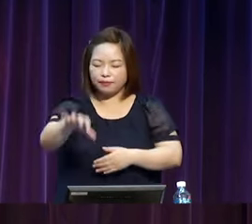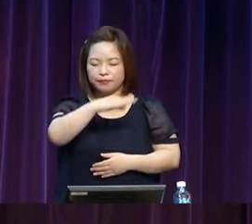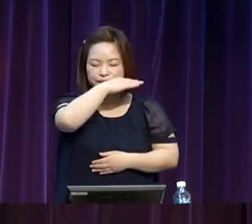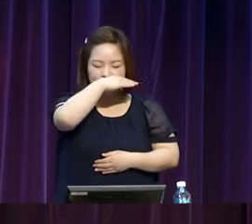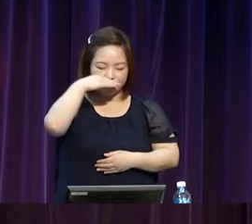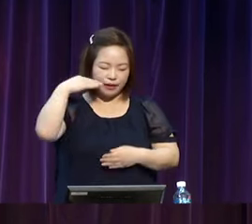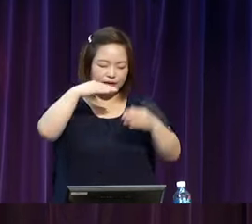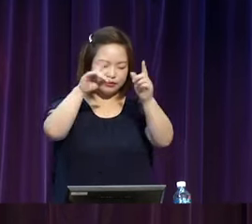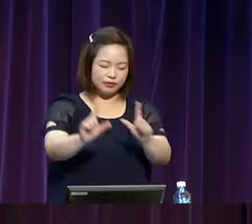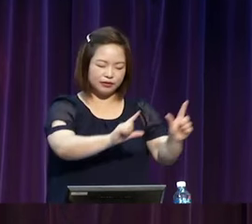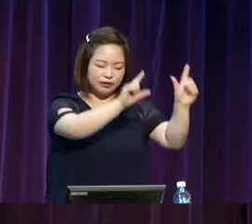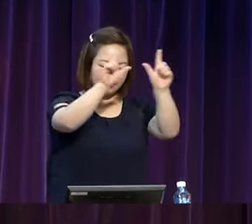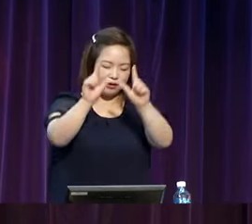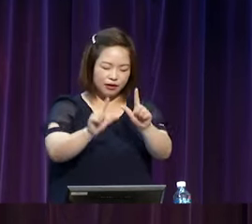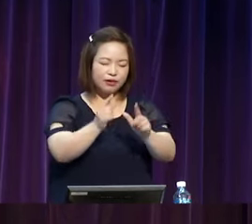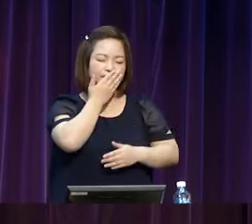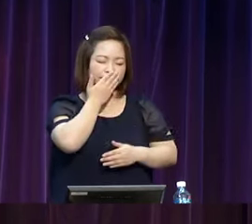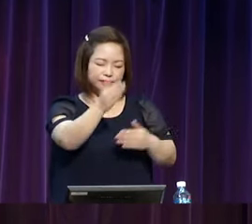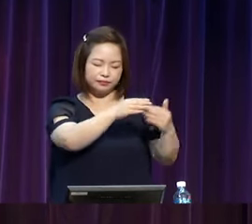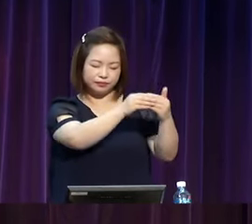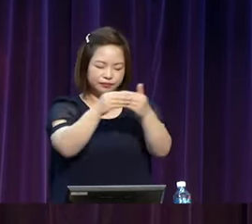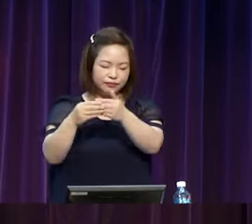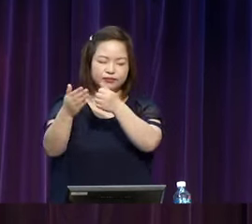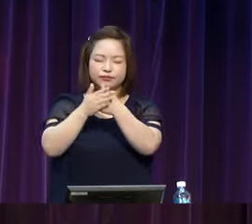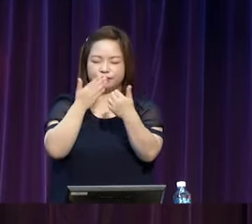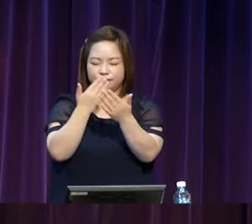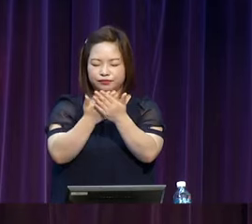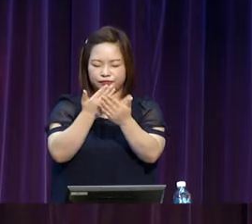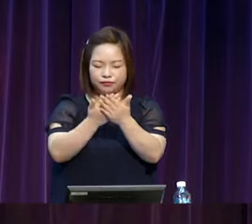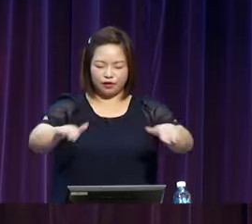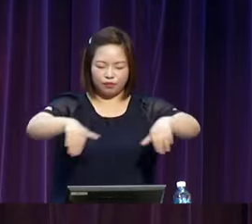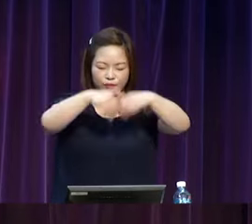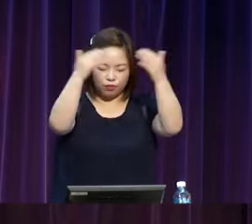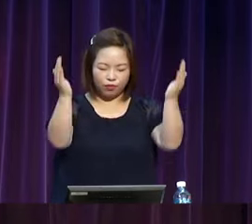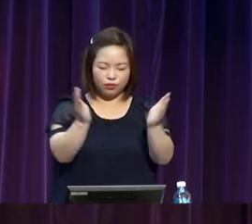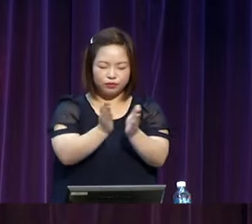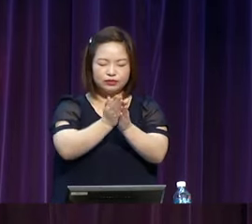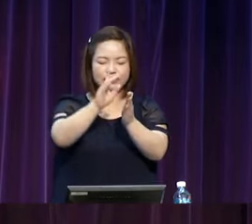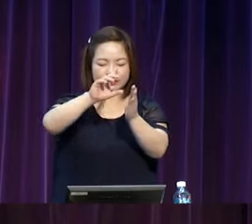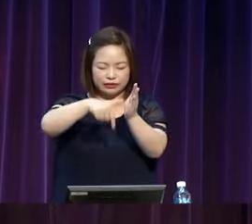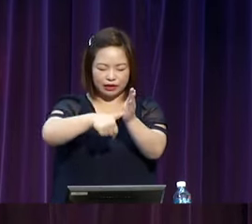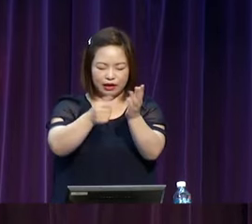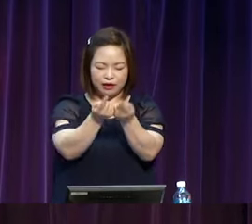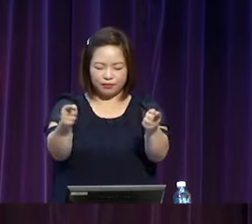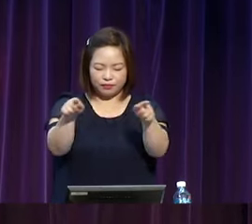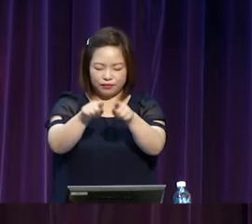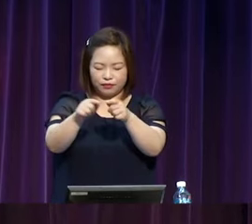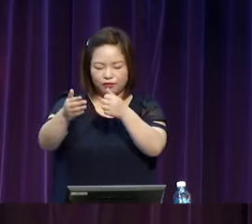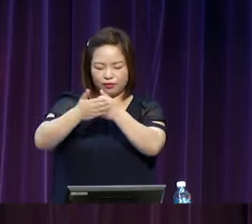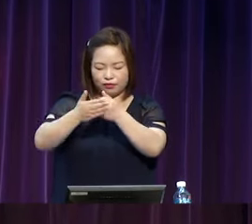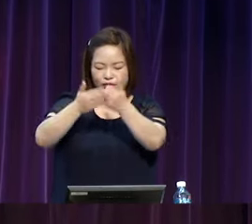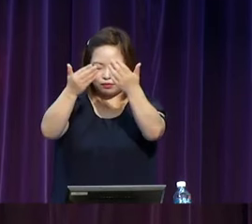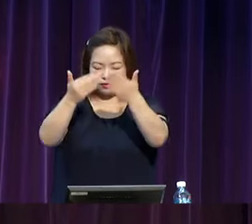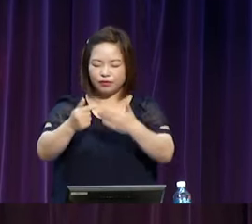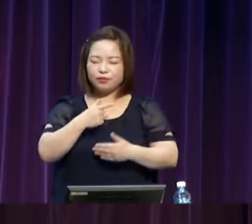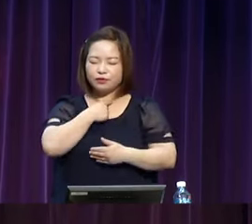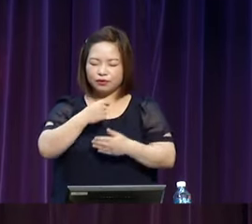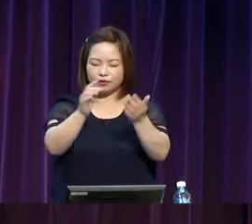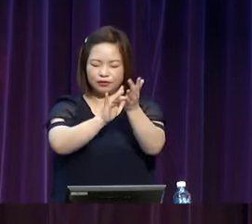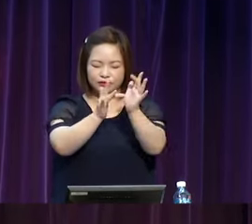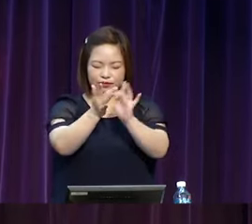살아갈 수 있도록 인도하시기를 원합니다. 모든 시간 함께해 주시기를 원하면서